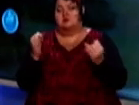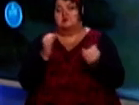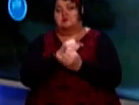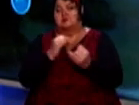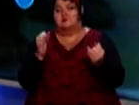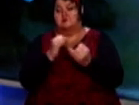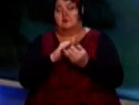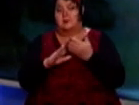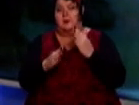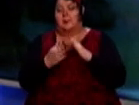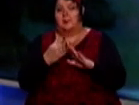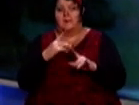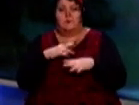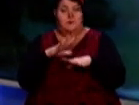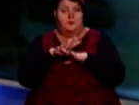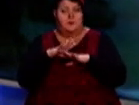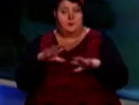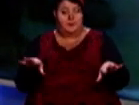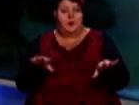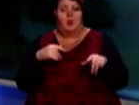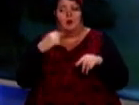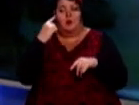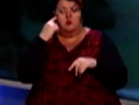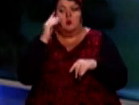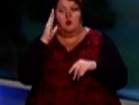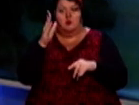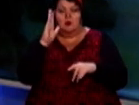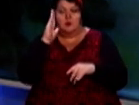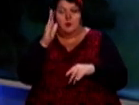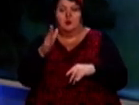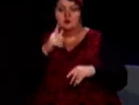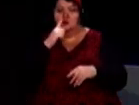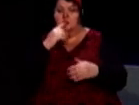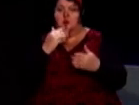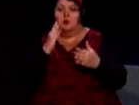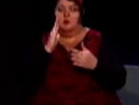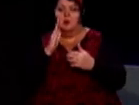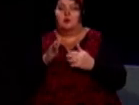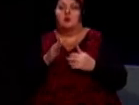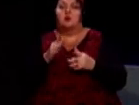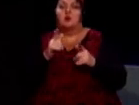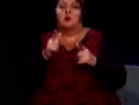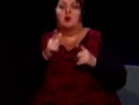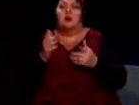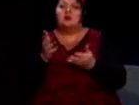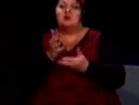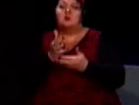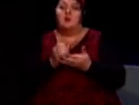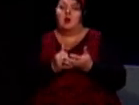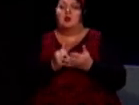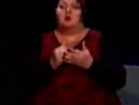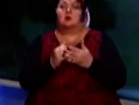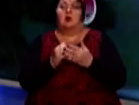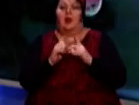в найближчому майбутньому. Але ті маніфести, які він викидає кругом мережу, зберегти